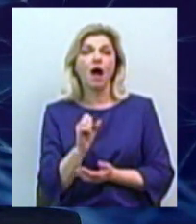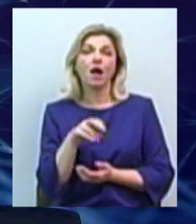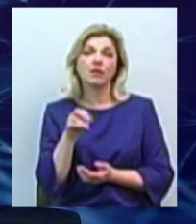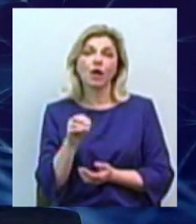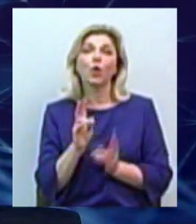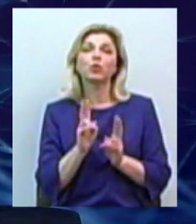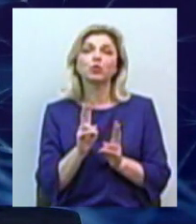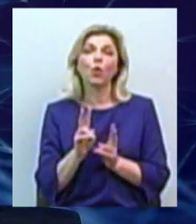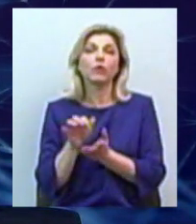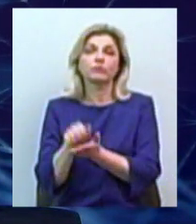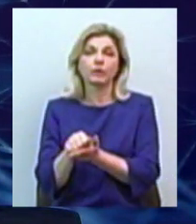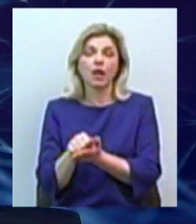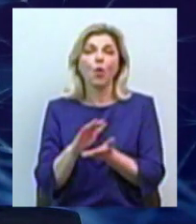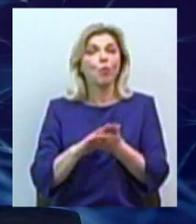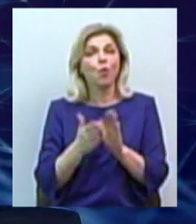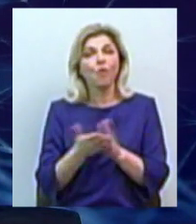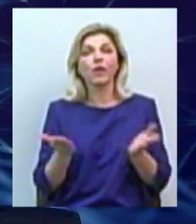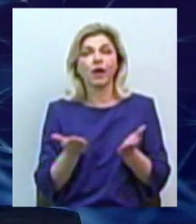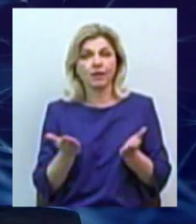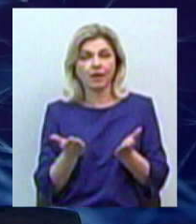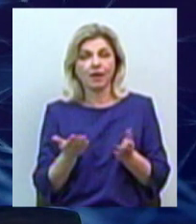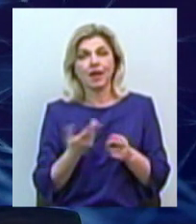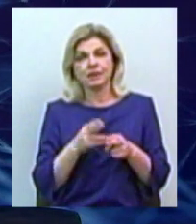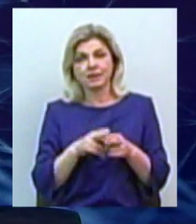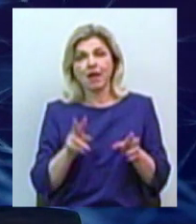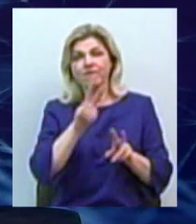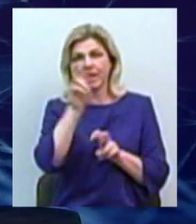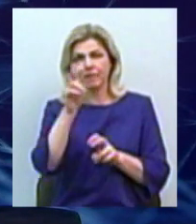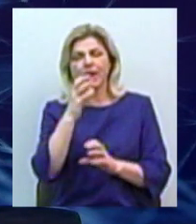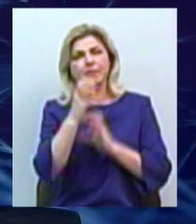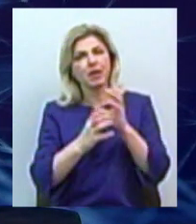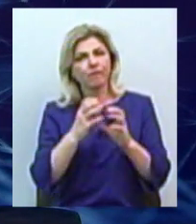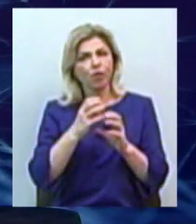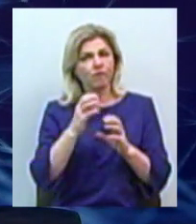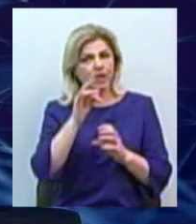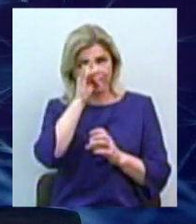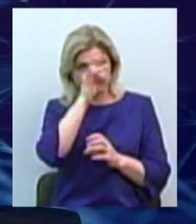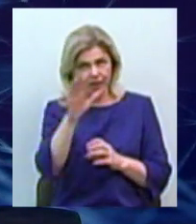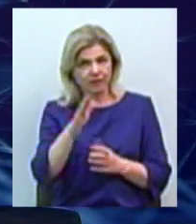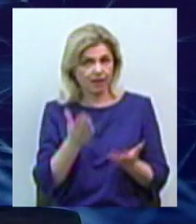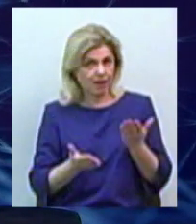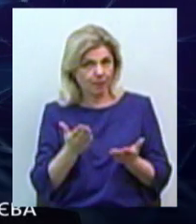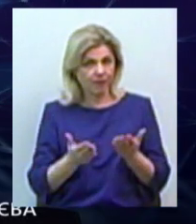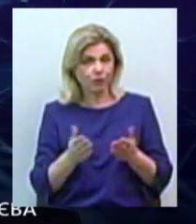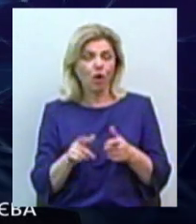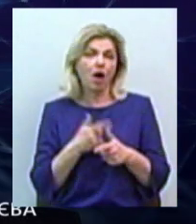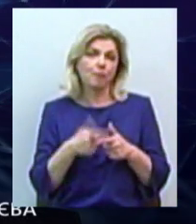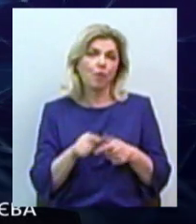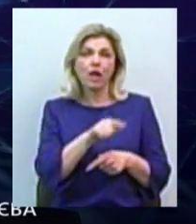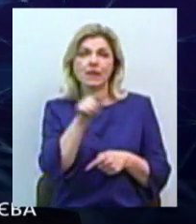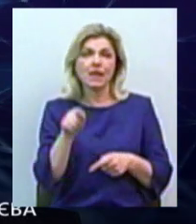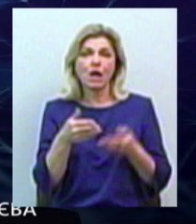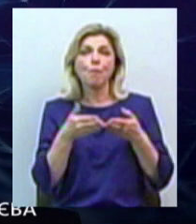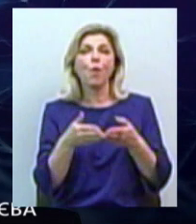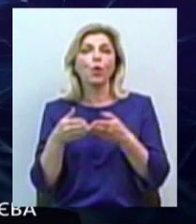На яких умовах вони взяті в концесію? Це фірми, компанії зі світовим ім'ям, наприклад, да? Напевно. Або це ті порти,